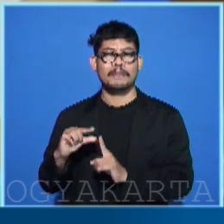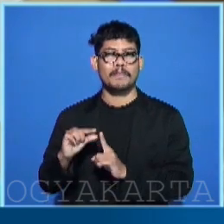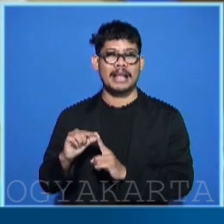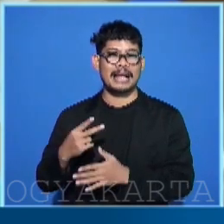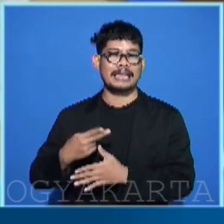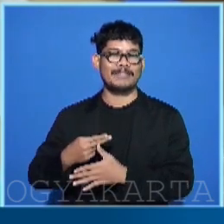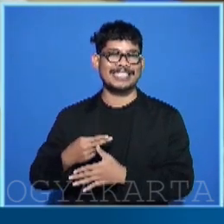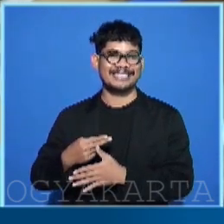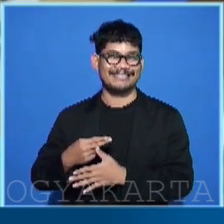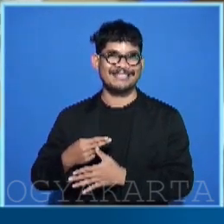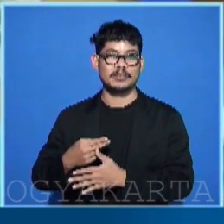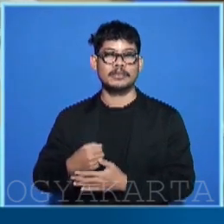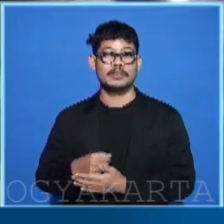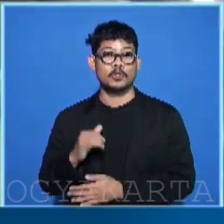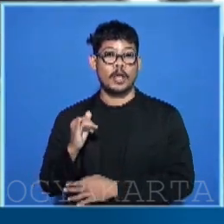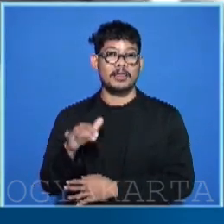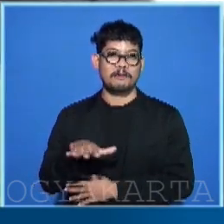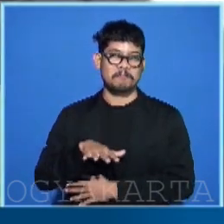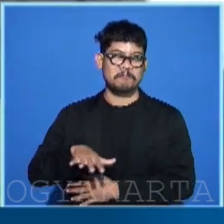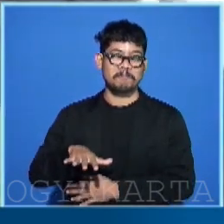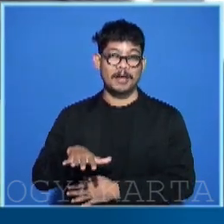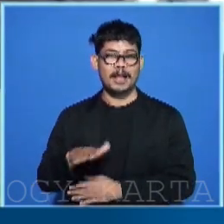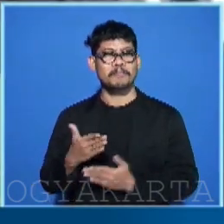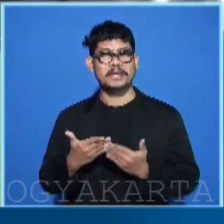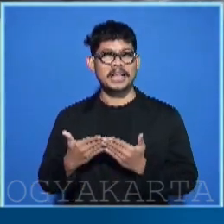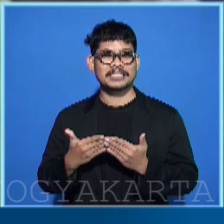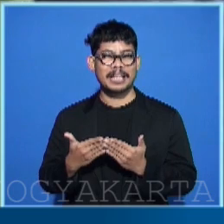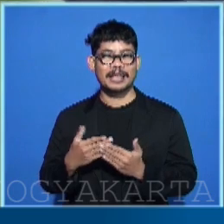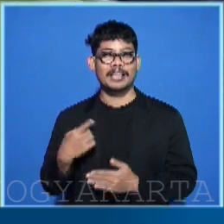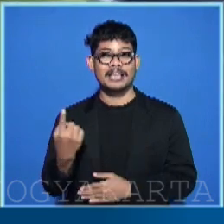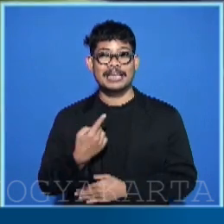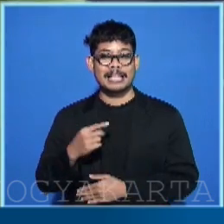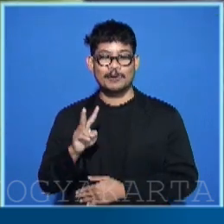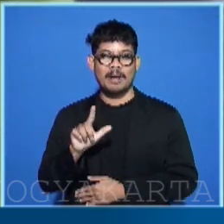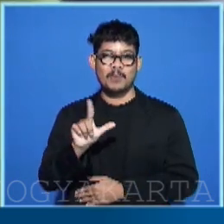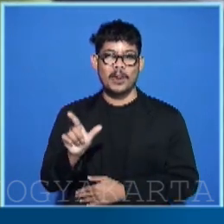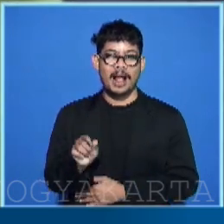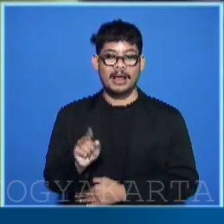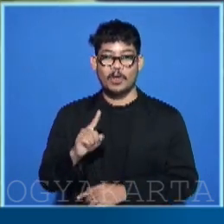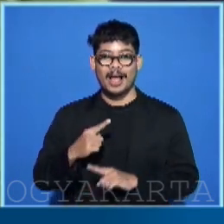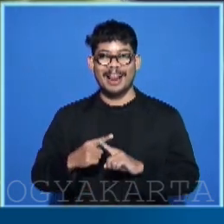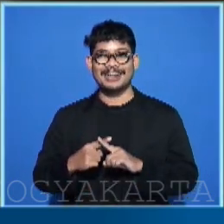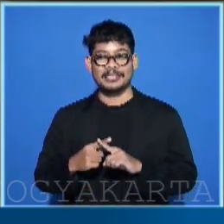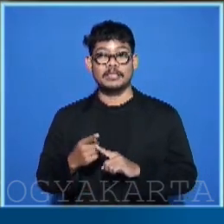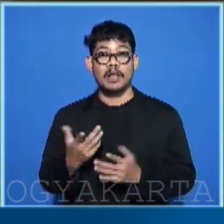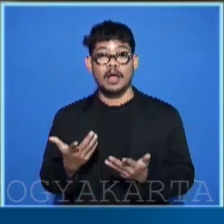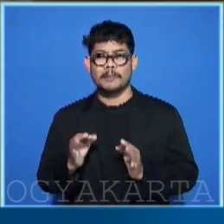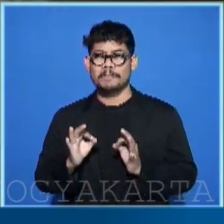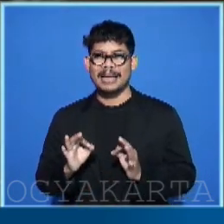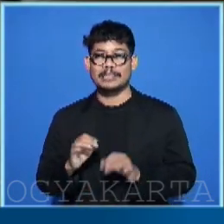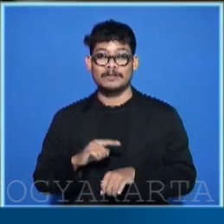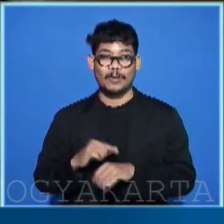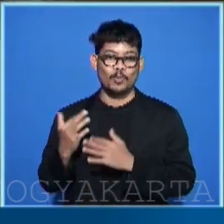Istimewa Yogyakarta dan merupakan pengajian rutin 2 bulan sekali sekaligus rangkaian kegiatan hari ulang tahun Dharma wanita